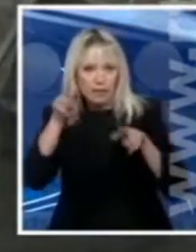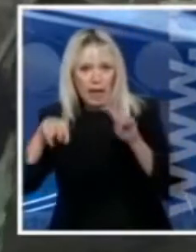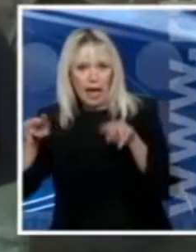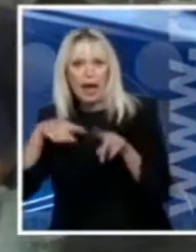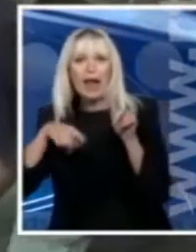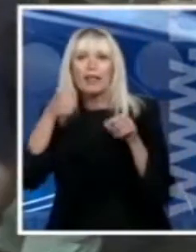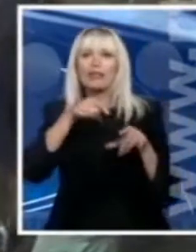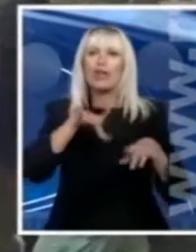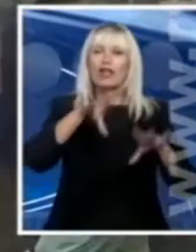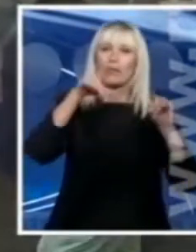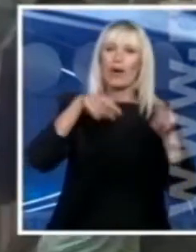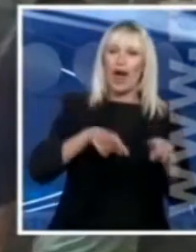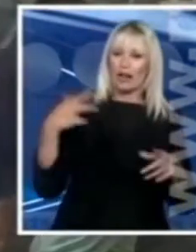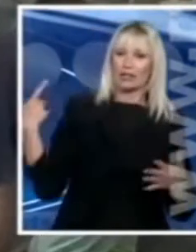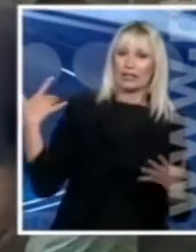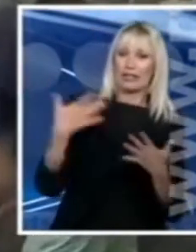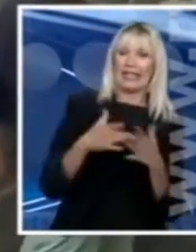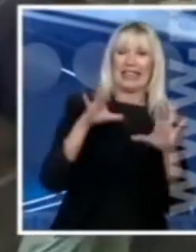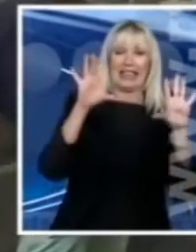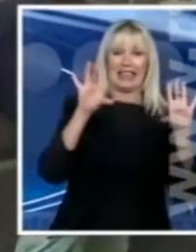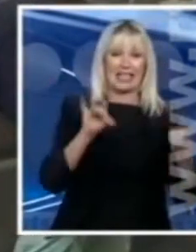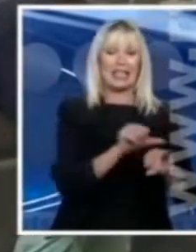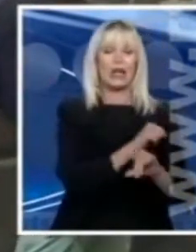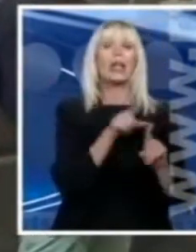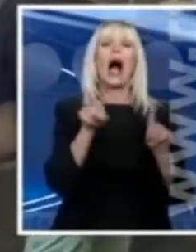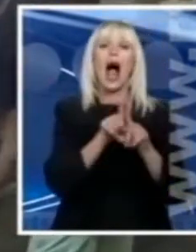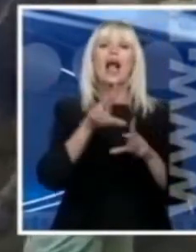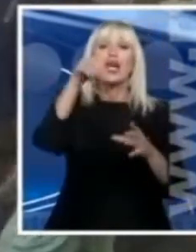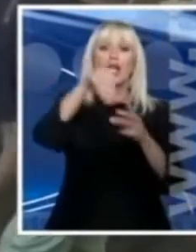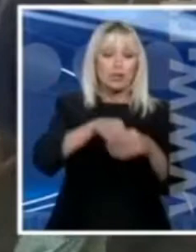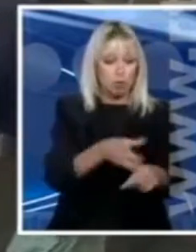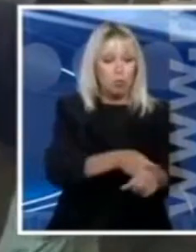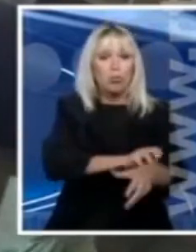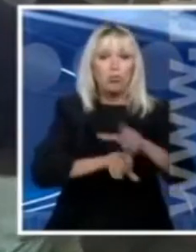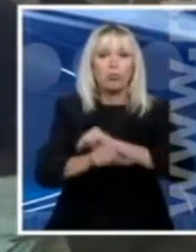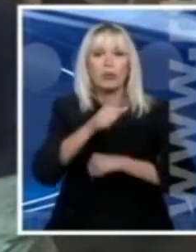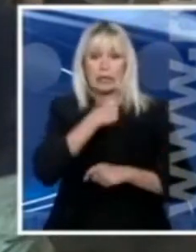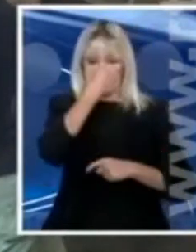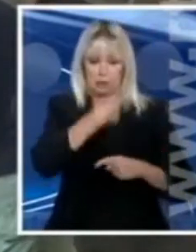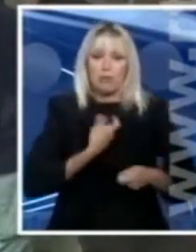pronađene u Drenovcu proteklih 10 godina, već i da učestvuju u iskopavanju novih.